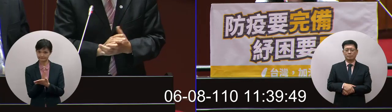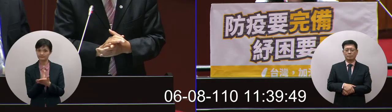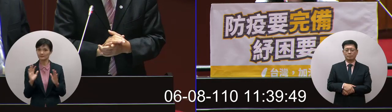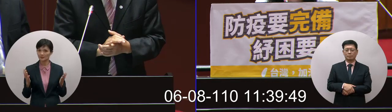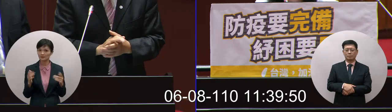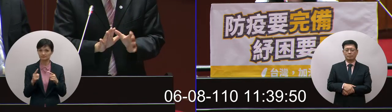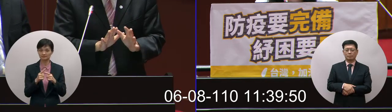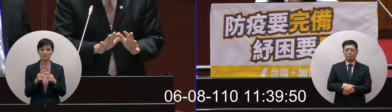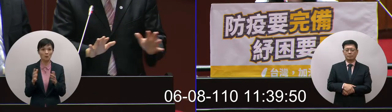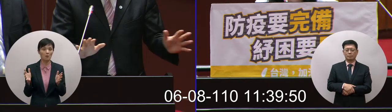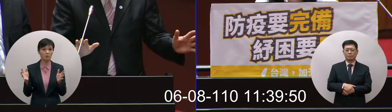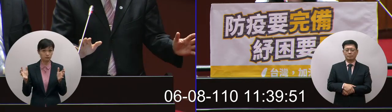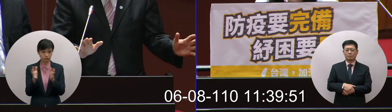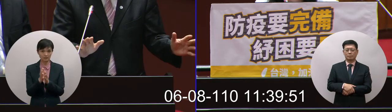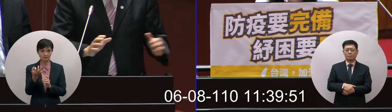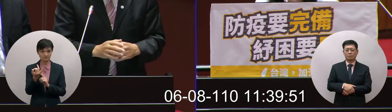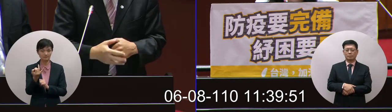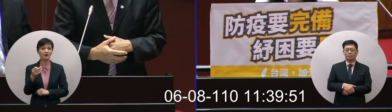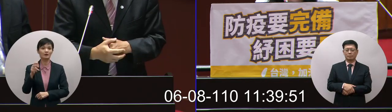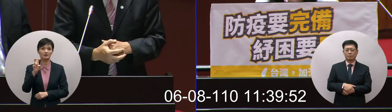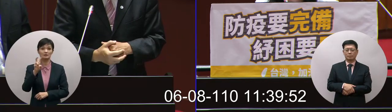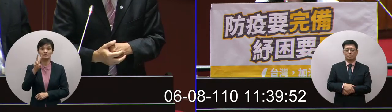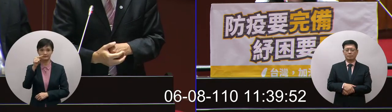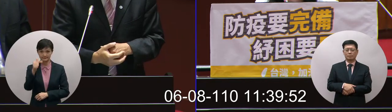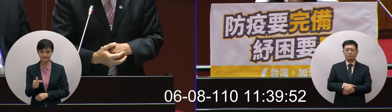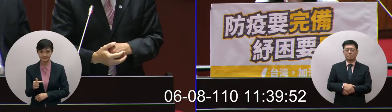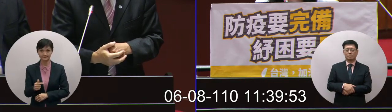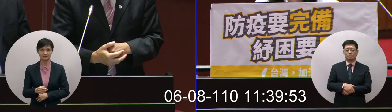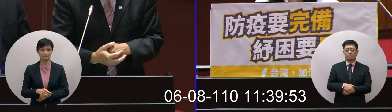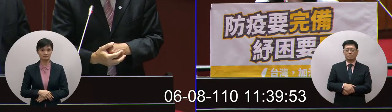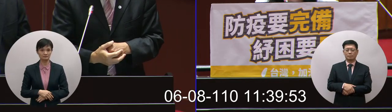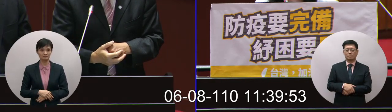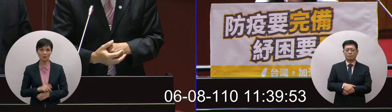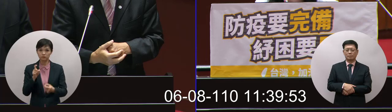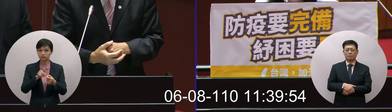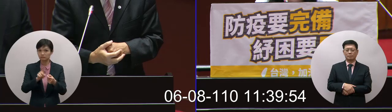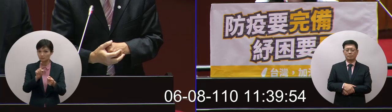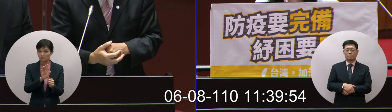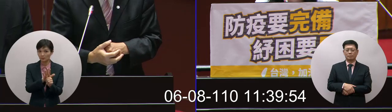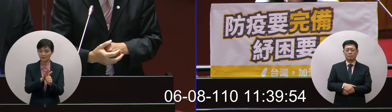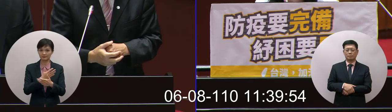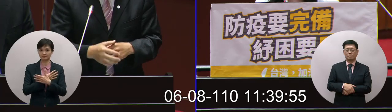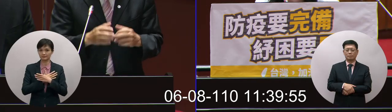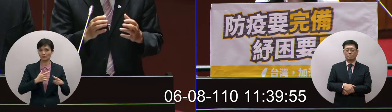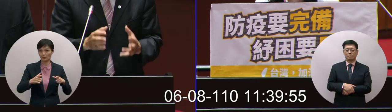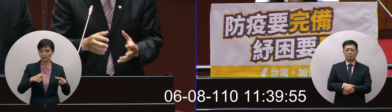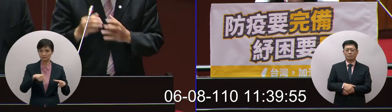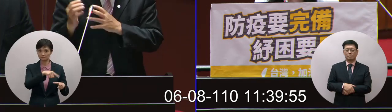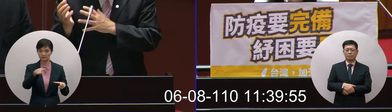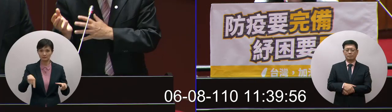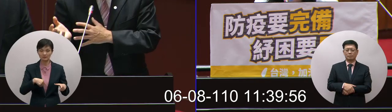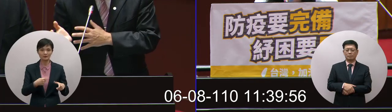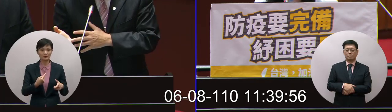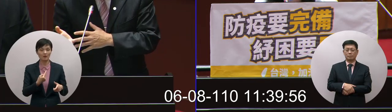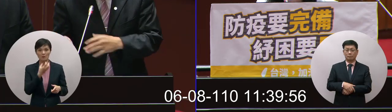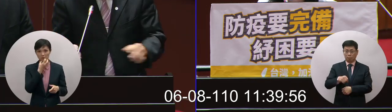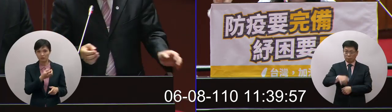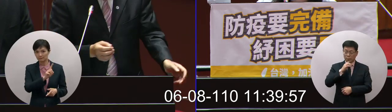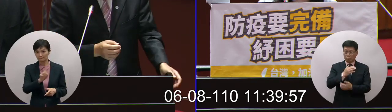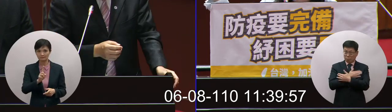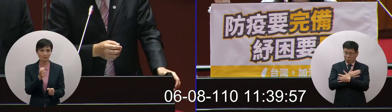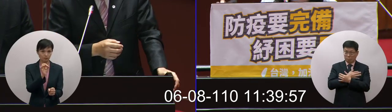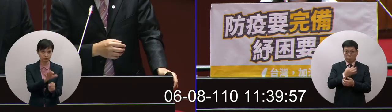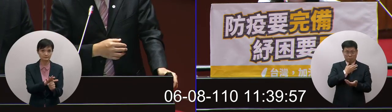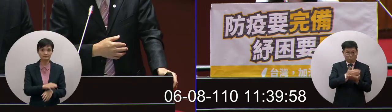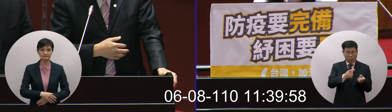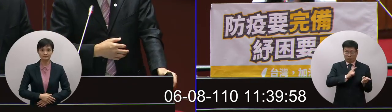列了将近22亿，是要来未来。做对幼儿园营运上面的这个纾困所以我想一方面 这个部分幼儿园营运纾困